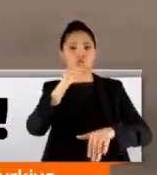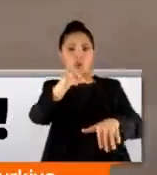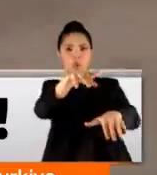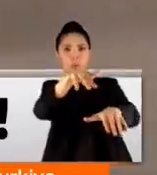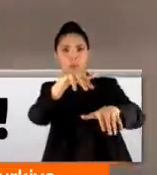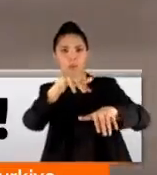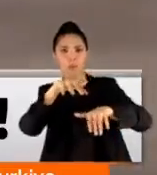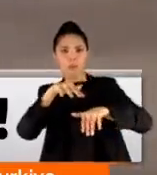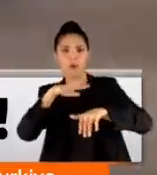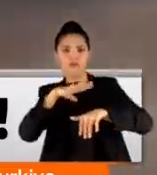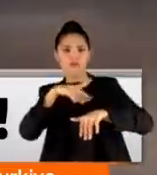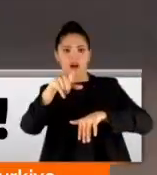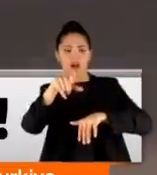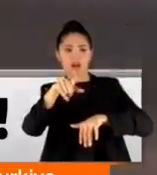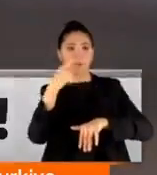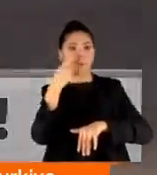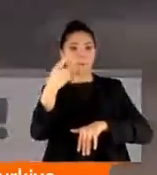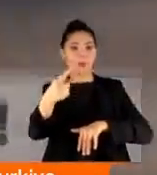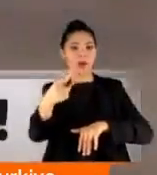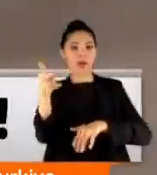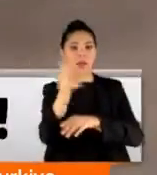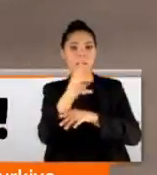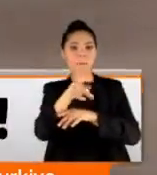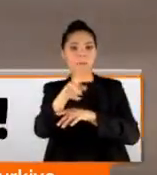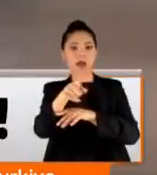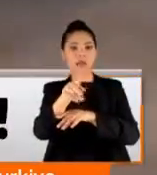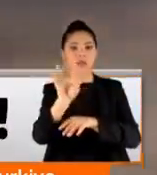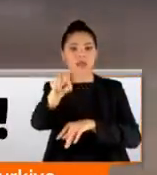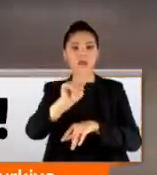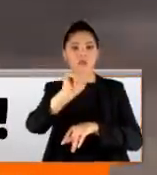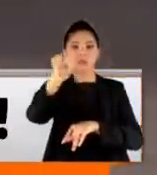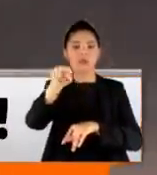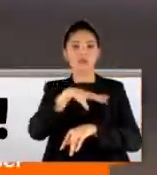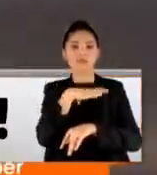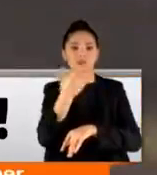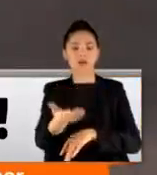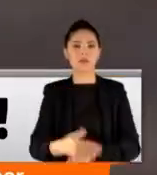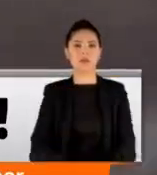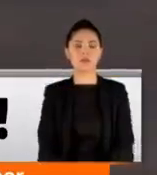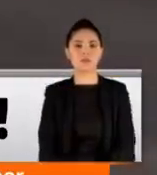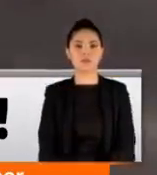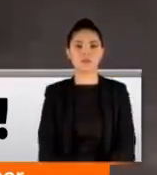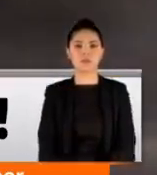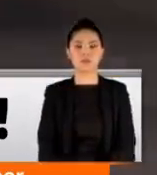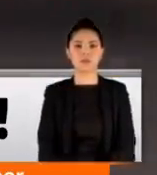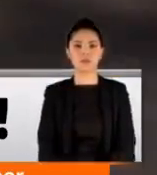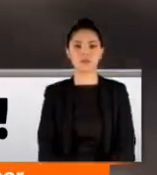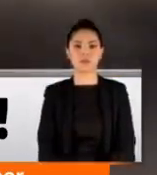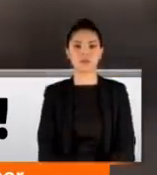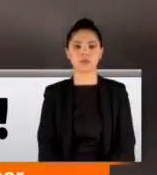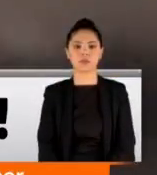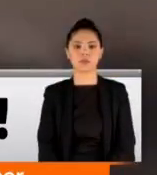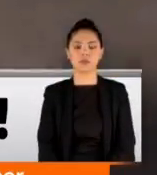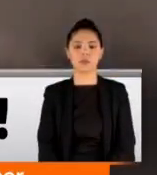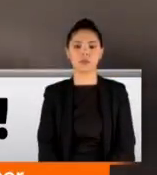Seferihisar'da deniz çekiliyor şu anda abi. Bak balıklar falan, bak balıklar sıçrıyor şeyde, karada balıklar sıçrıyor abi. Tekneler